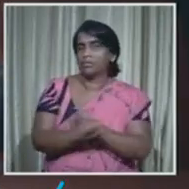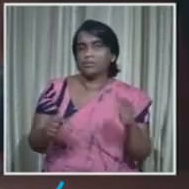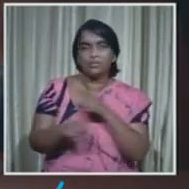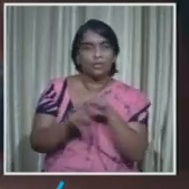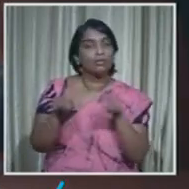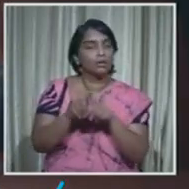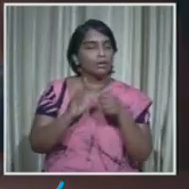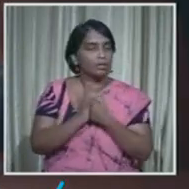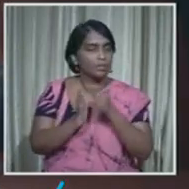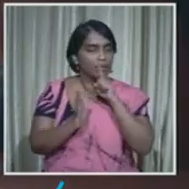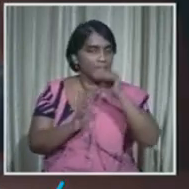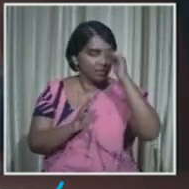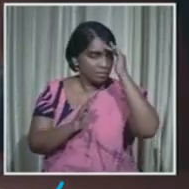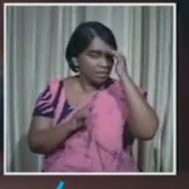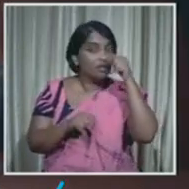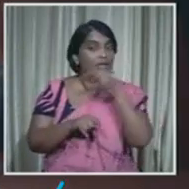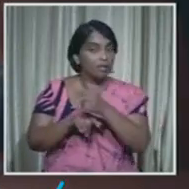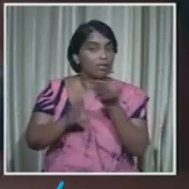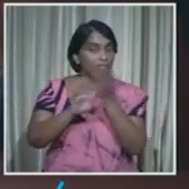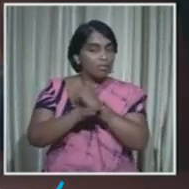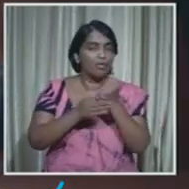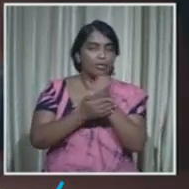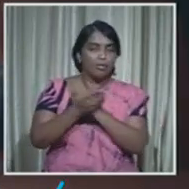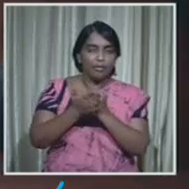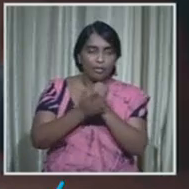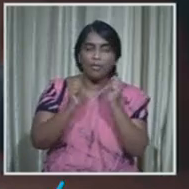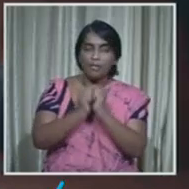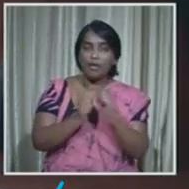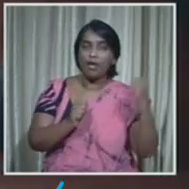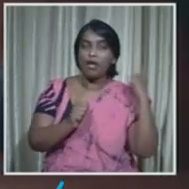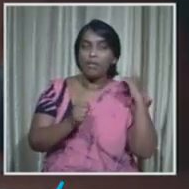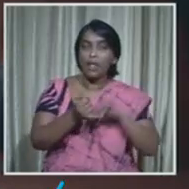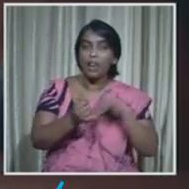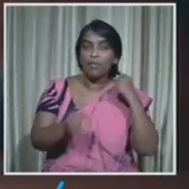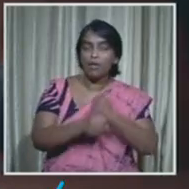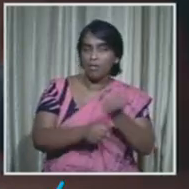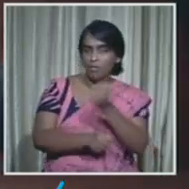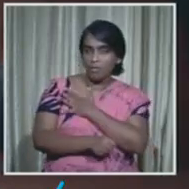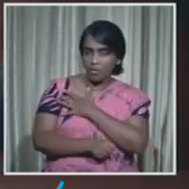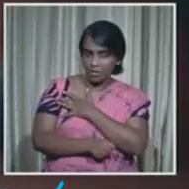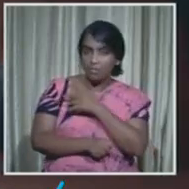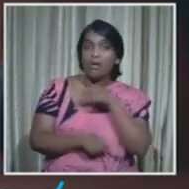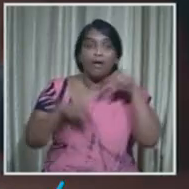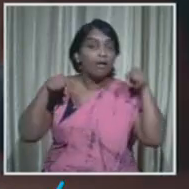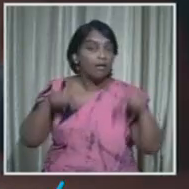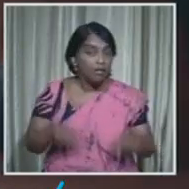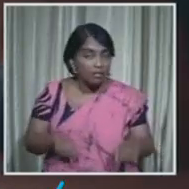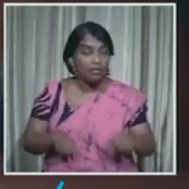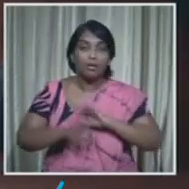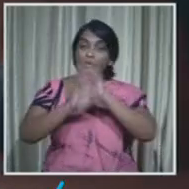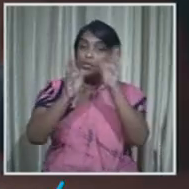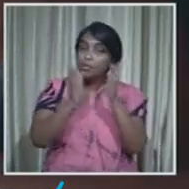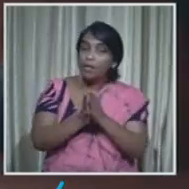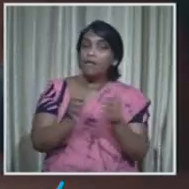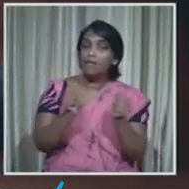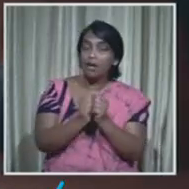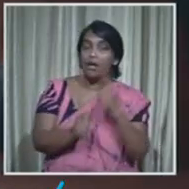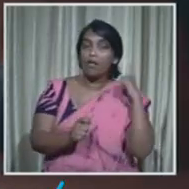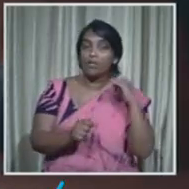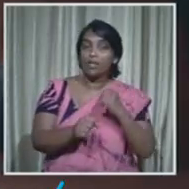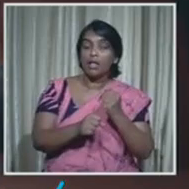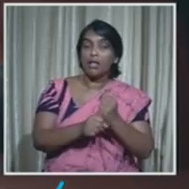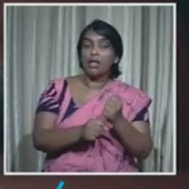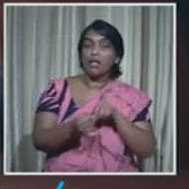ගරු කතානායකතුමනි එදා මේ සියල්ල සිද්ධ වෙනකොට ආරක්ෂක ලේකම් ගෝඨාභය රාජපක්ෂ අද ඒ සියල්ල සිද්ධ වෙනකොට ආරක්ෂක ලේකම්